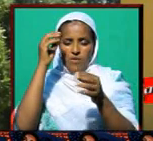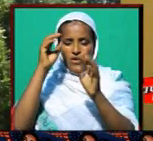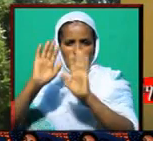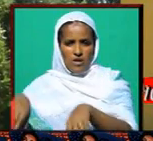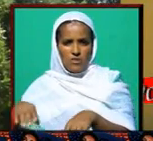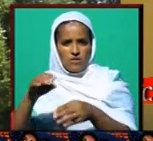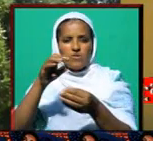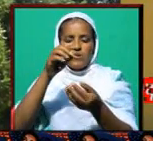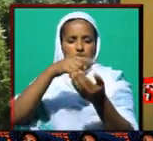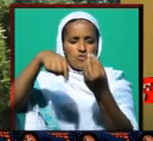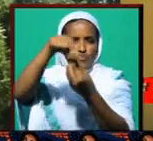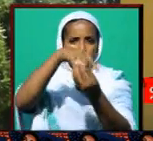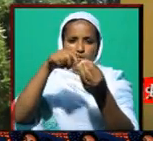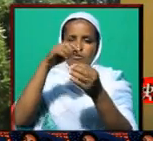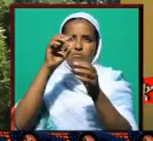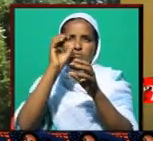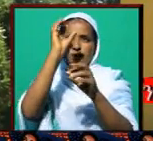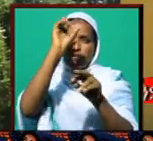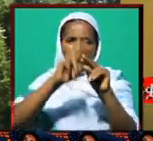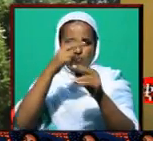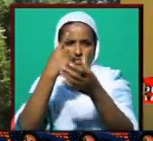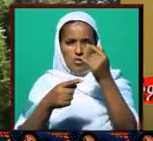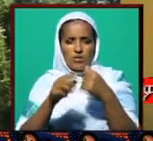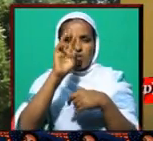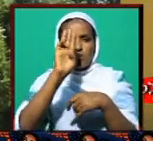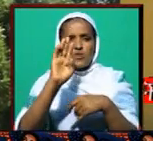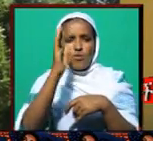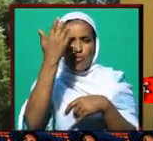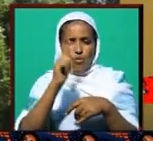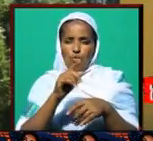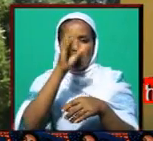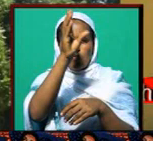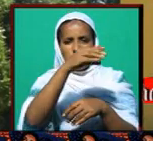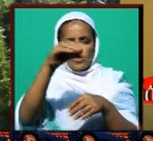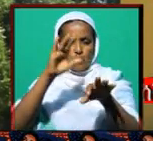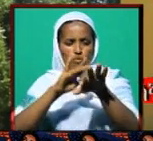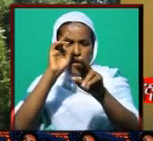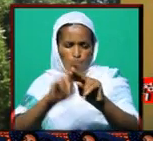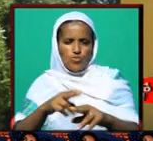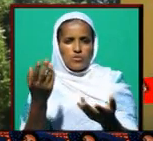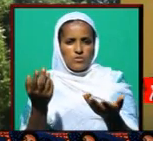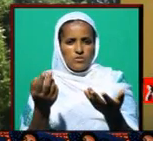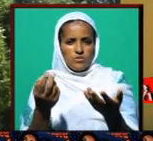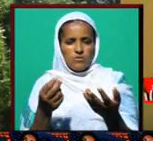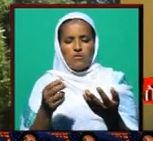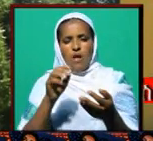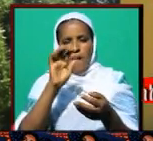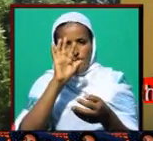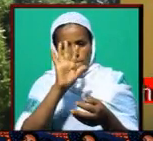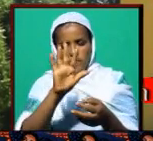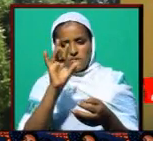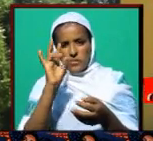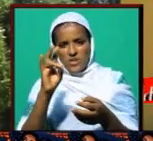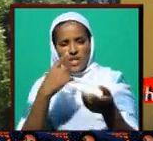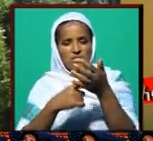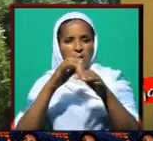ቀርተዋል። እንዲያው በቀጥታ ድቡልቡል ነገር ማስቀመጥ አስፈልጎ ብቻ አልነበረም። የሰጎን እንቁላል ከመስቀሉ ላይ